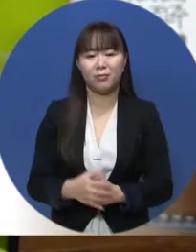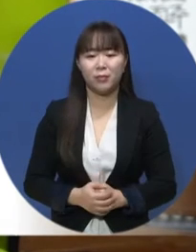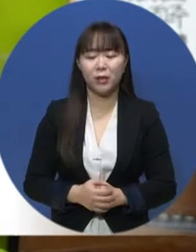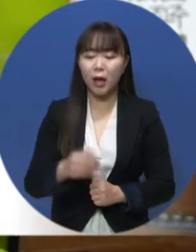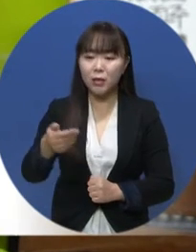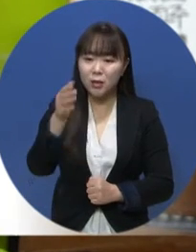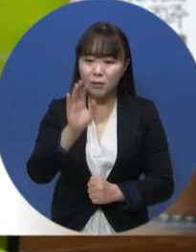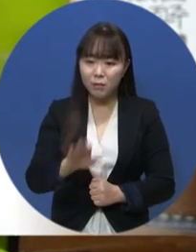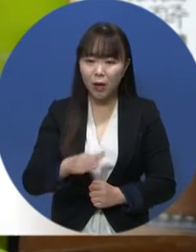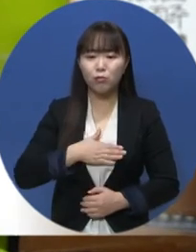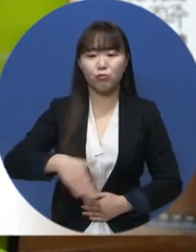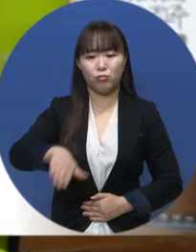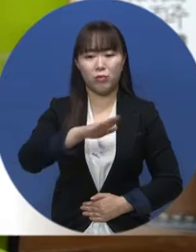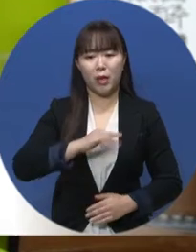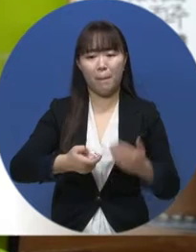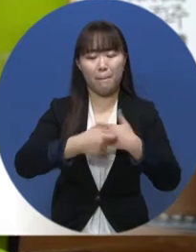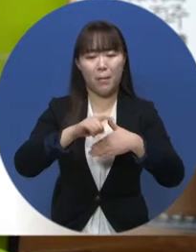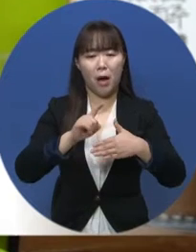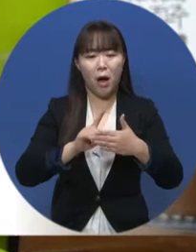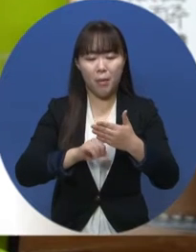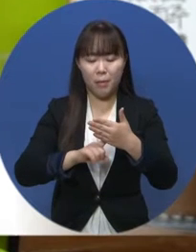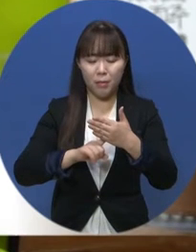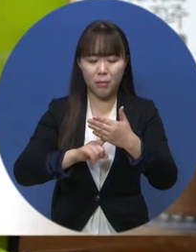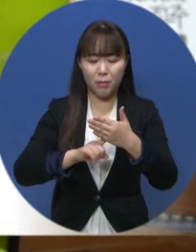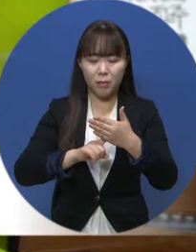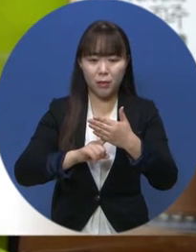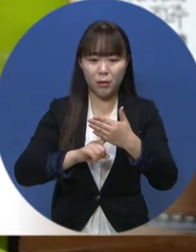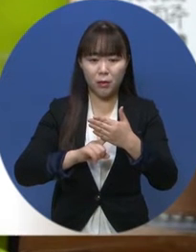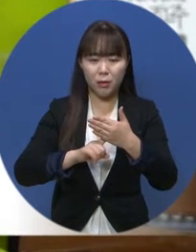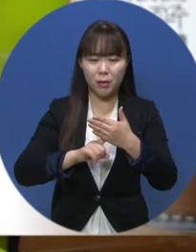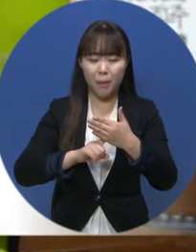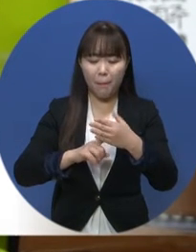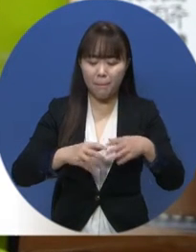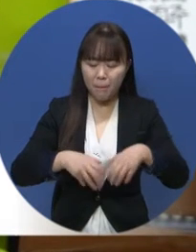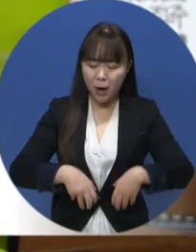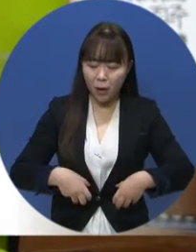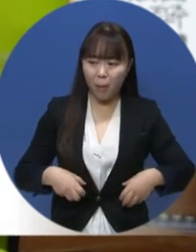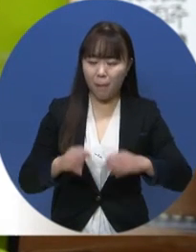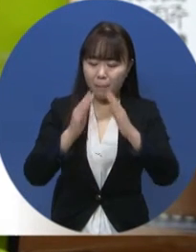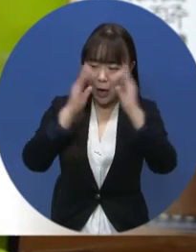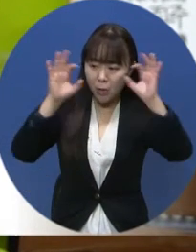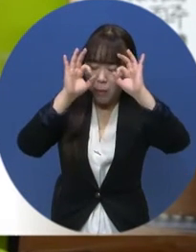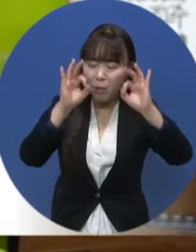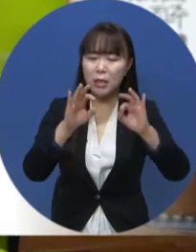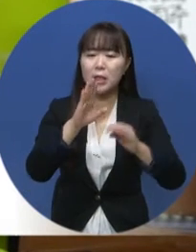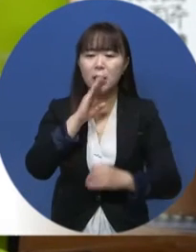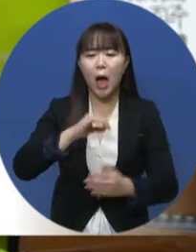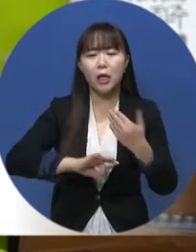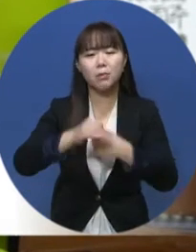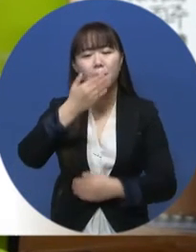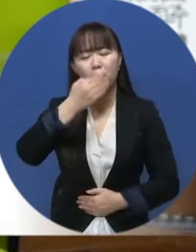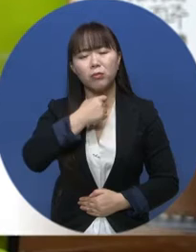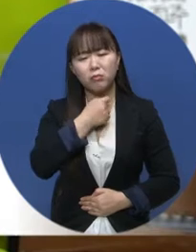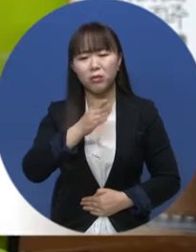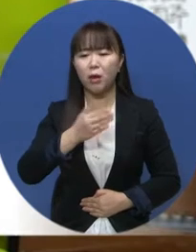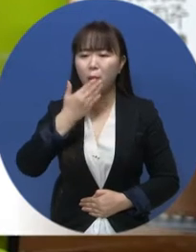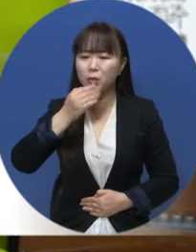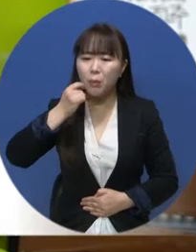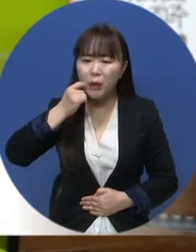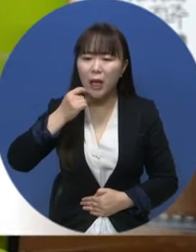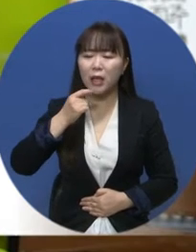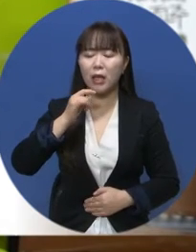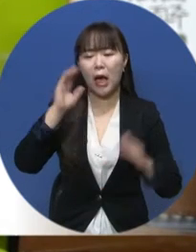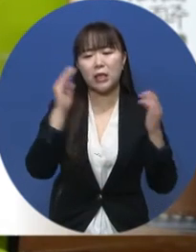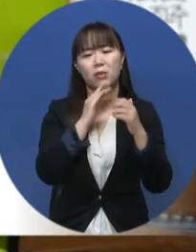그렇지만 우리가 마음의 눈을 뜨고 보면 우리 주변에 정말 아침을 먹고 싶어도 먹지 못하는 아이들이